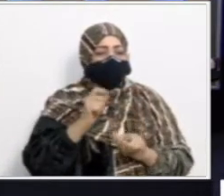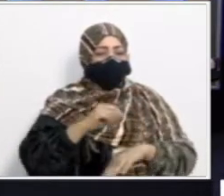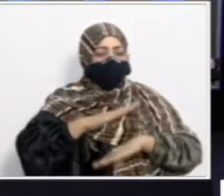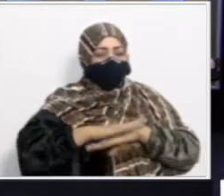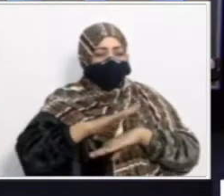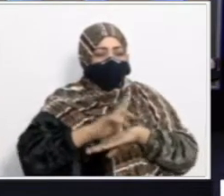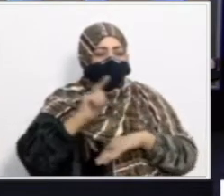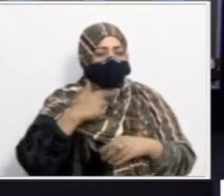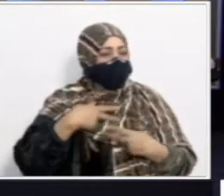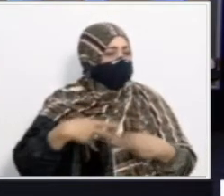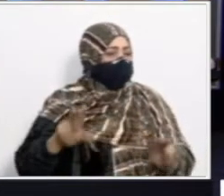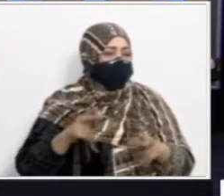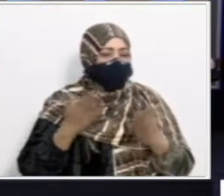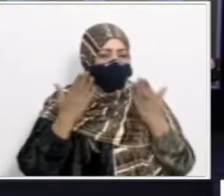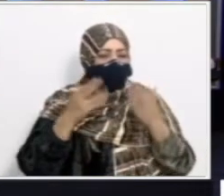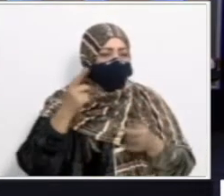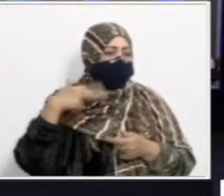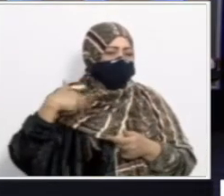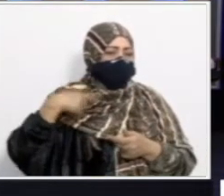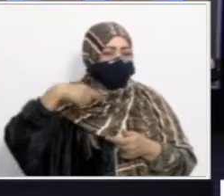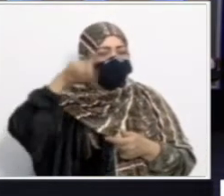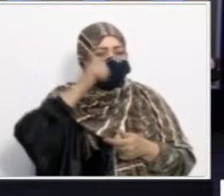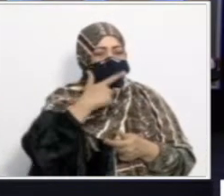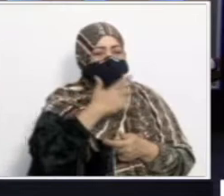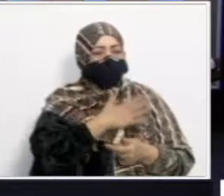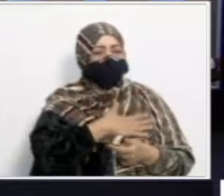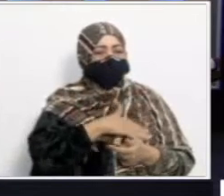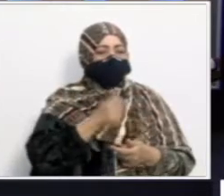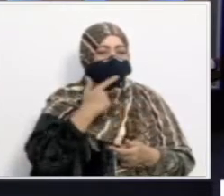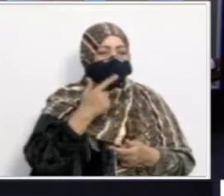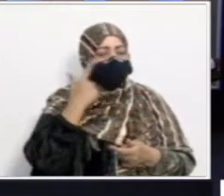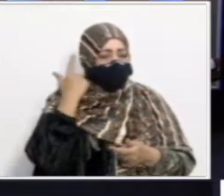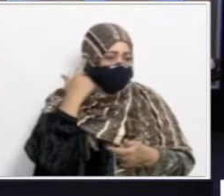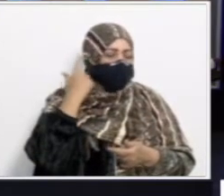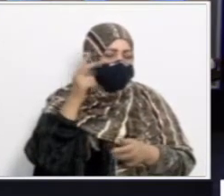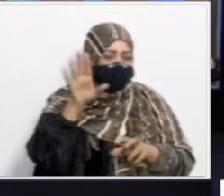صلاة الفاتحة؟ تسمع الإجابة إن شاء الله يا أخ إبراهيم حياك الله إن شاء الله بارك الله يبارك فيك